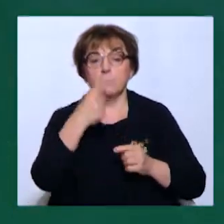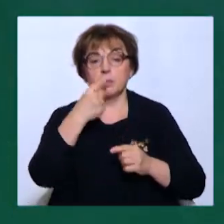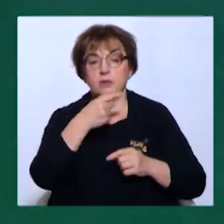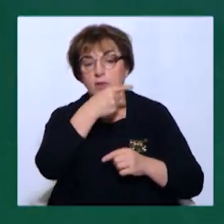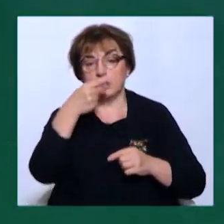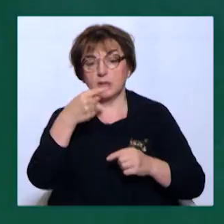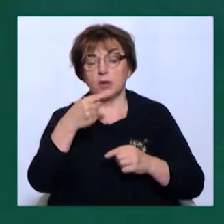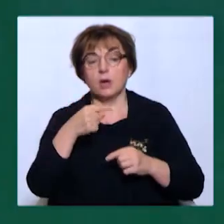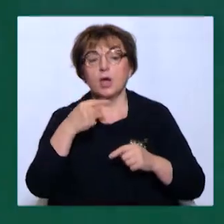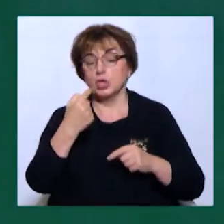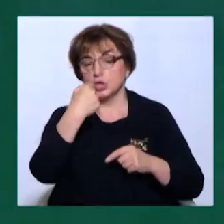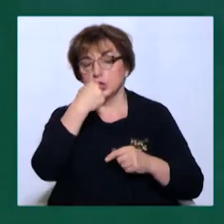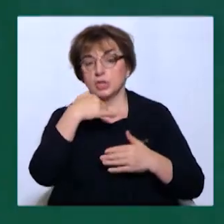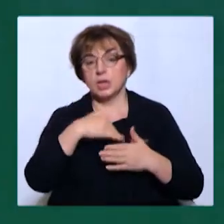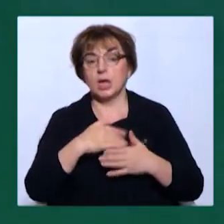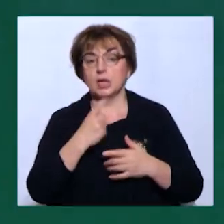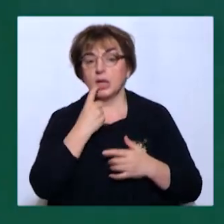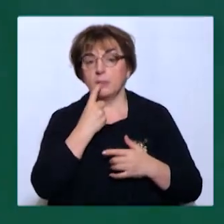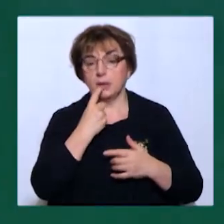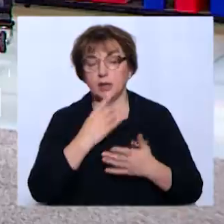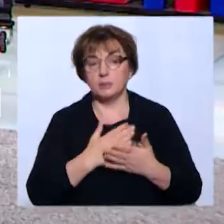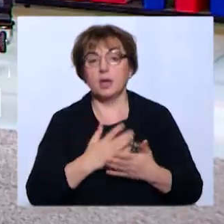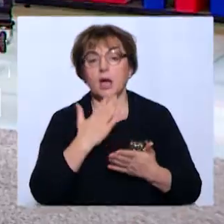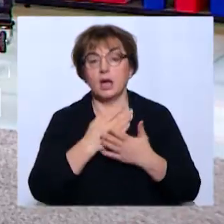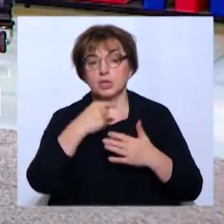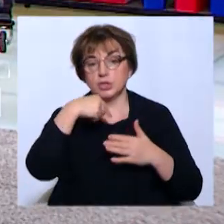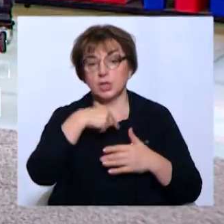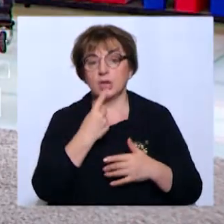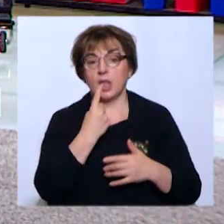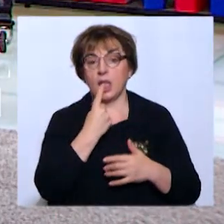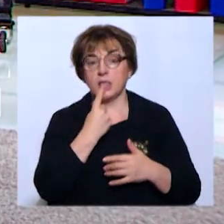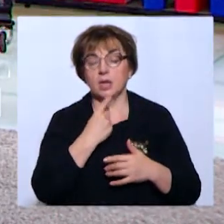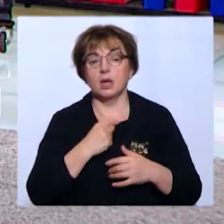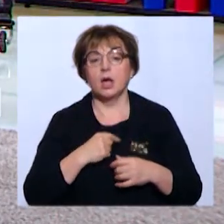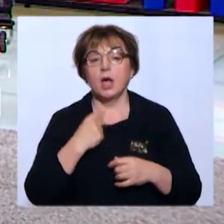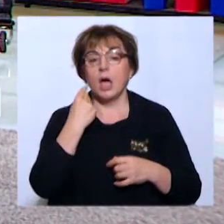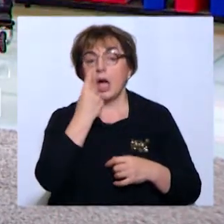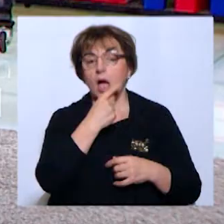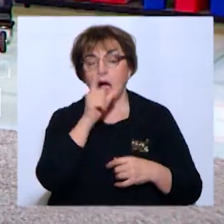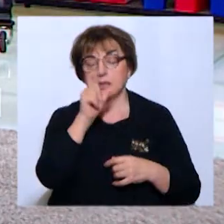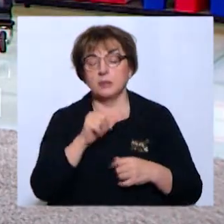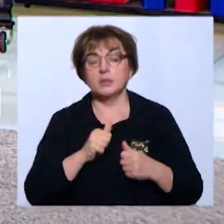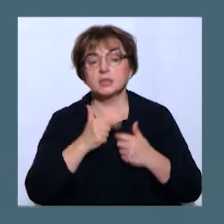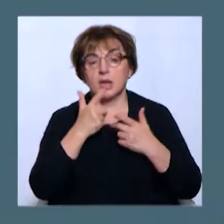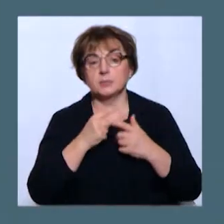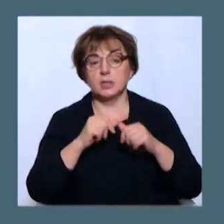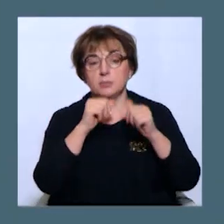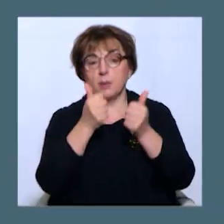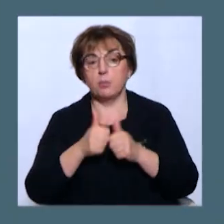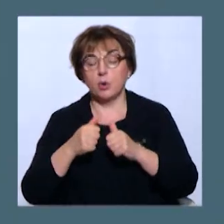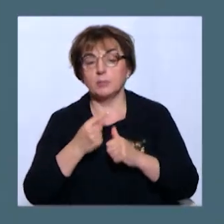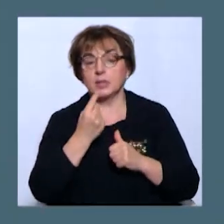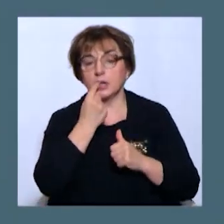მასში მდებარეობს კბილები, მასში მდებარეობს ენა. ადამიანს რამდენიმე სახის კბილი აქვს. ეს